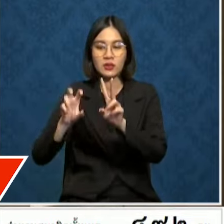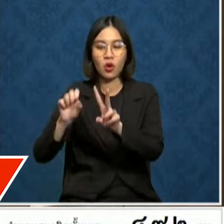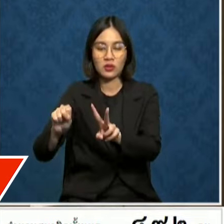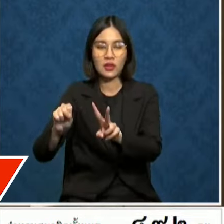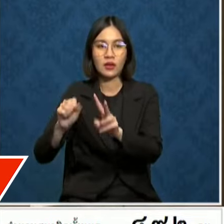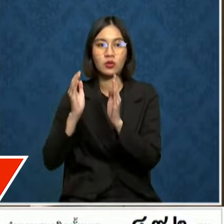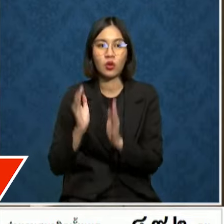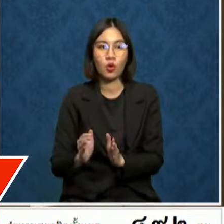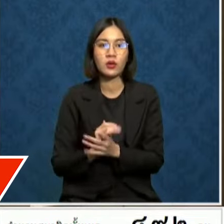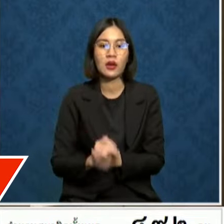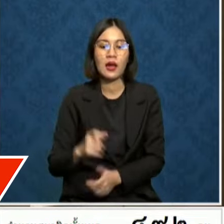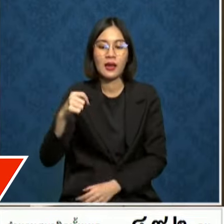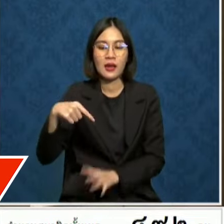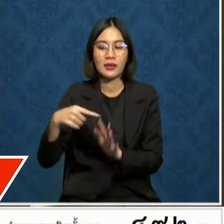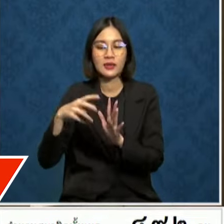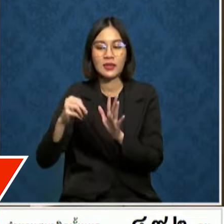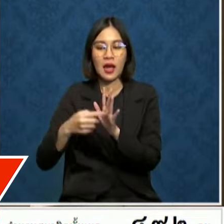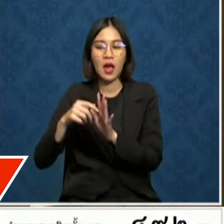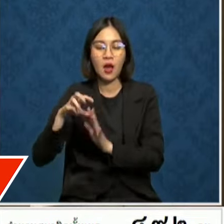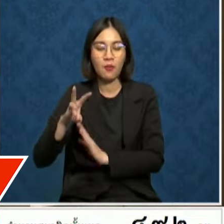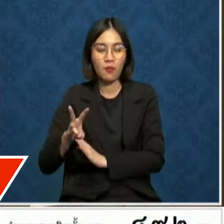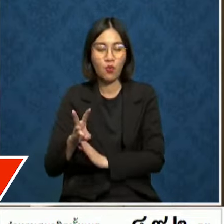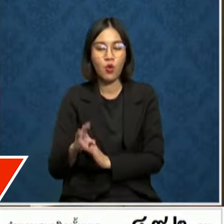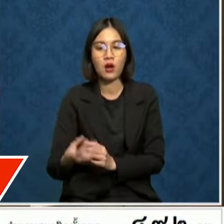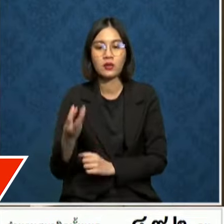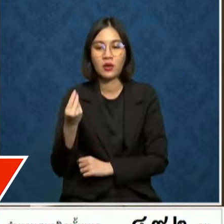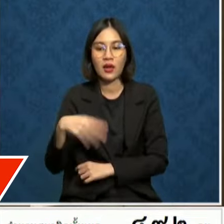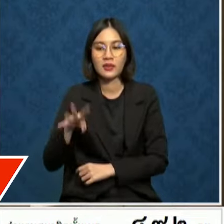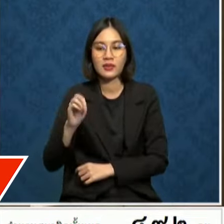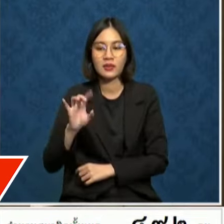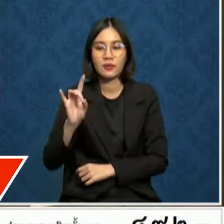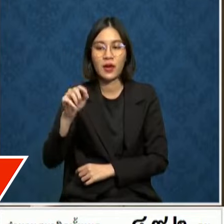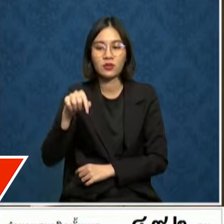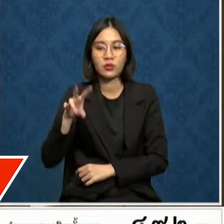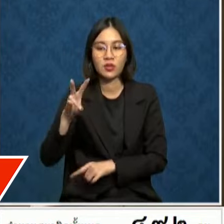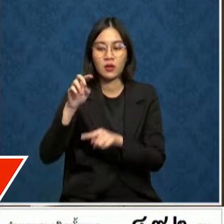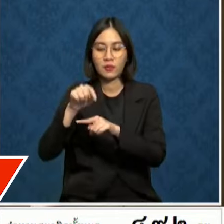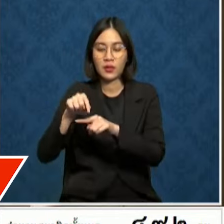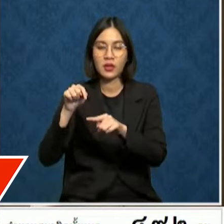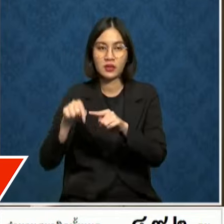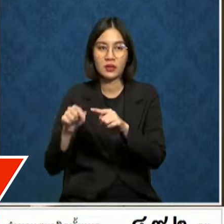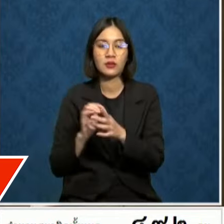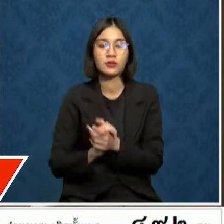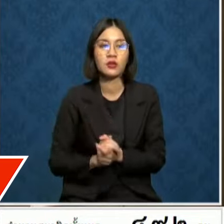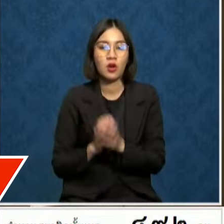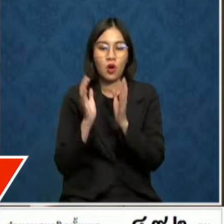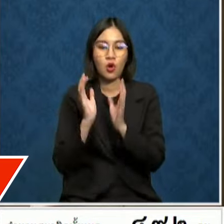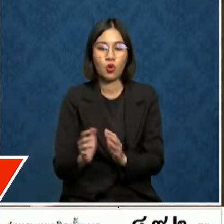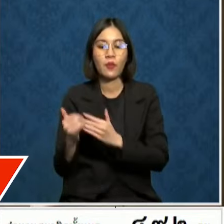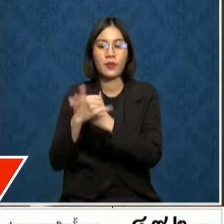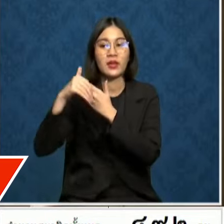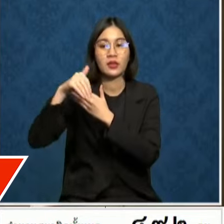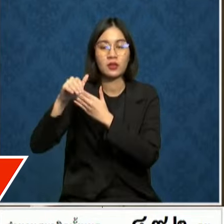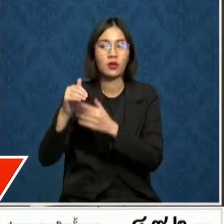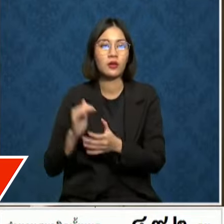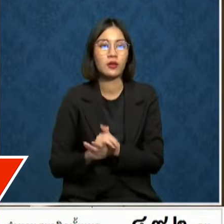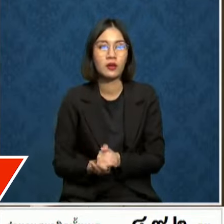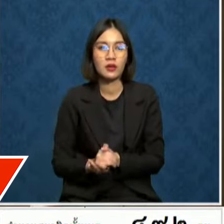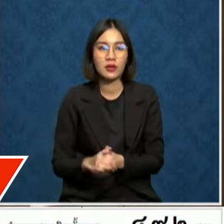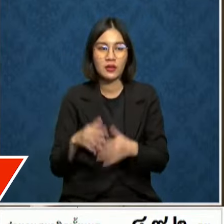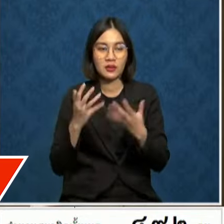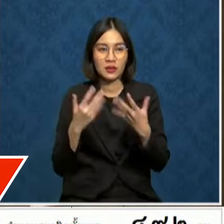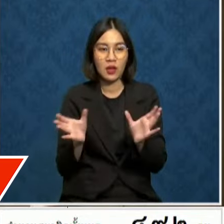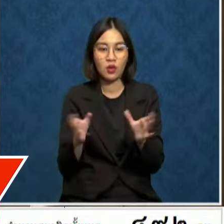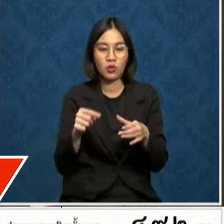ชาวซามัวนะคะเป็นกลุ่มแปซิฟิกที่ใหญ่ที่สุดโดยคิดเป็นร้อยละ 48.7 perของชาวนิวซีแลนด์ในแปซิฟิกรองลงมาคือ